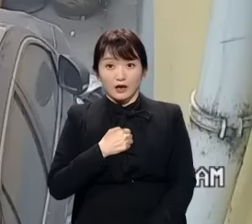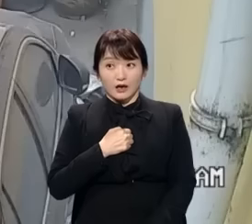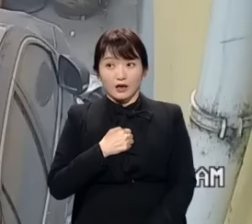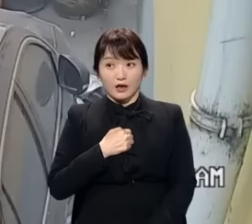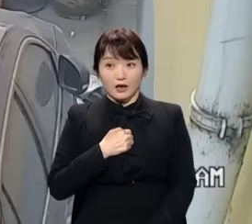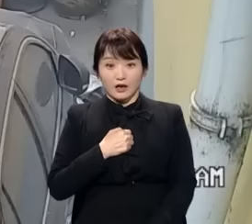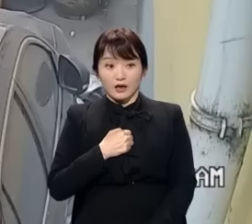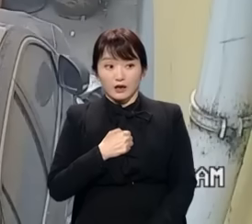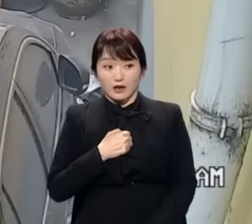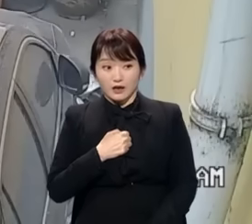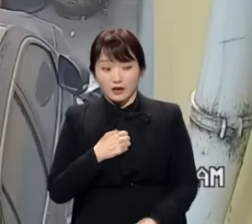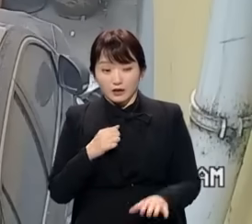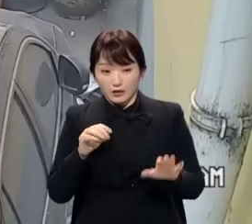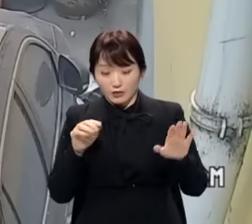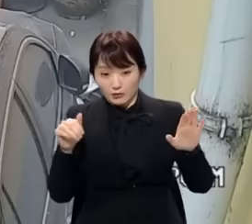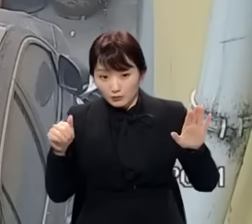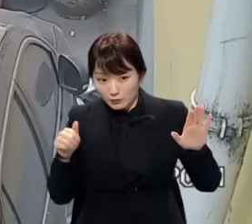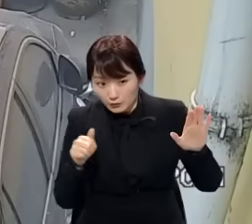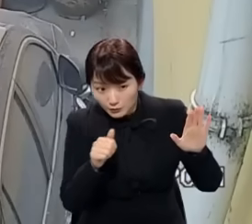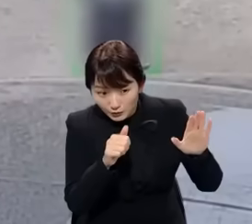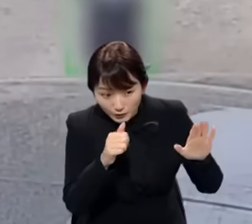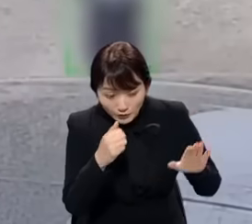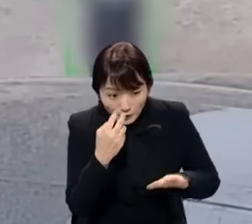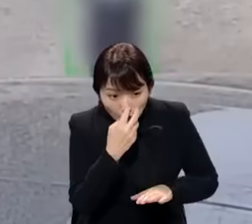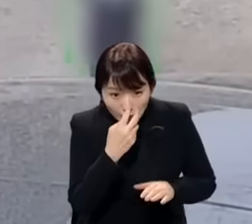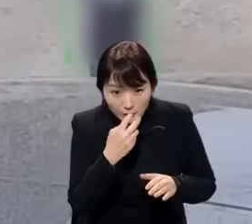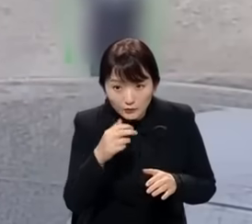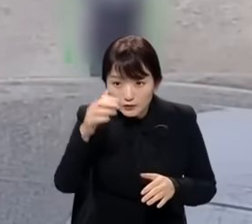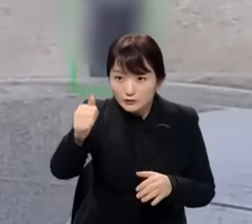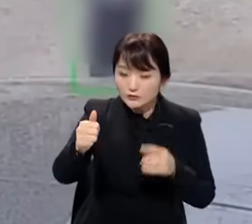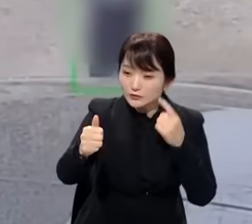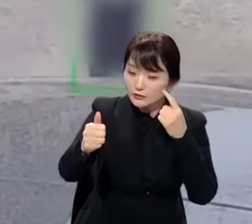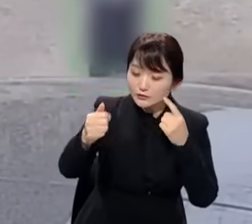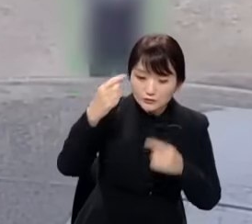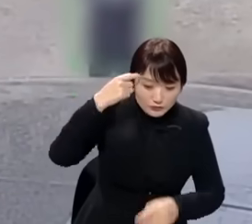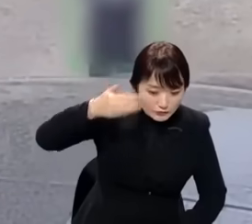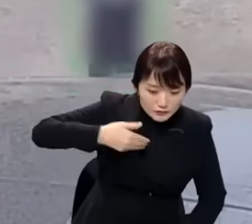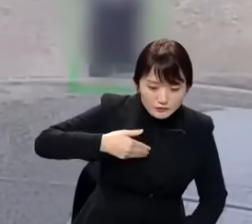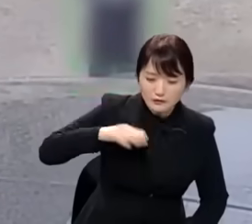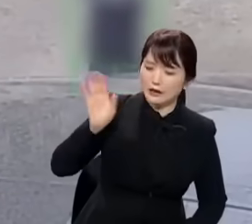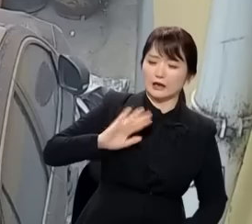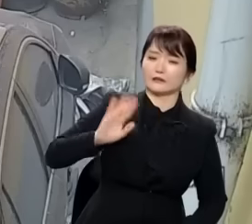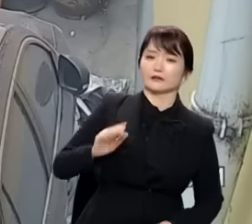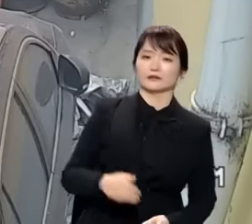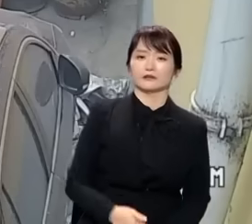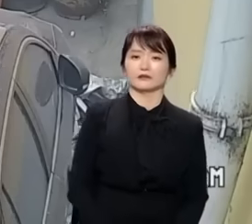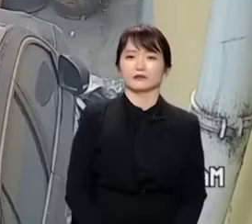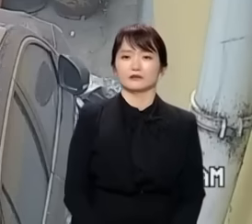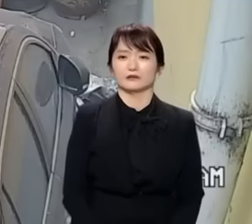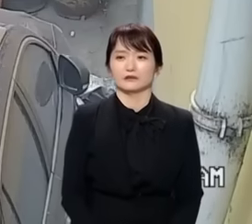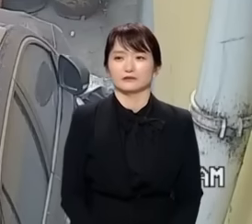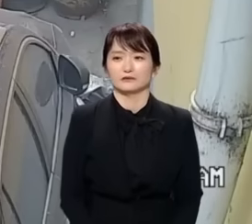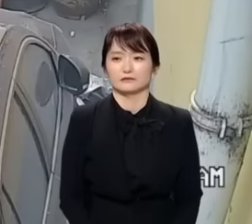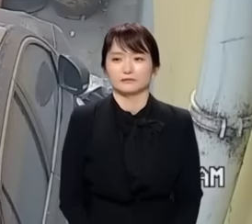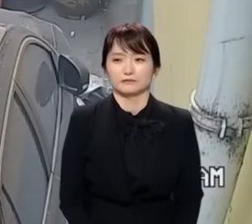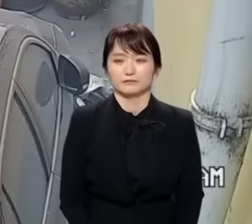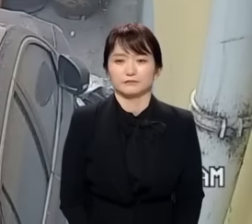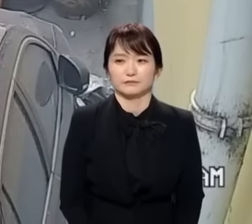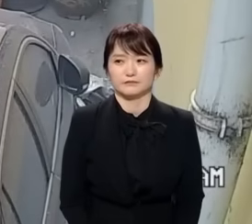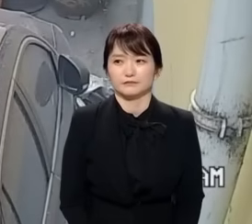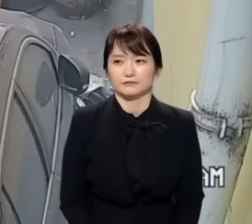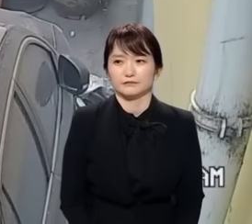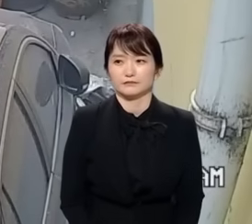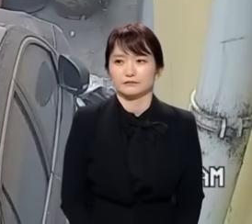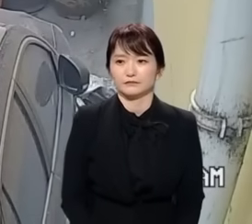건물 안쪽을 살피는데요. 건물 주인이 묻는 말에 이렇게 시치미를 뚝 뗐다고 합니다. 한번 들어보시죠. 야,